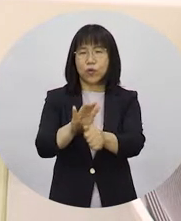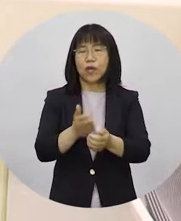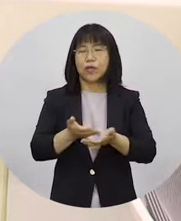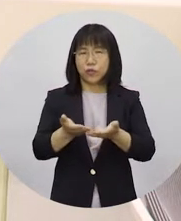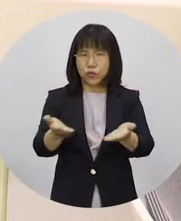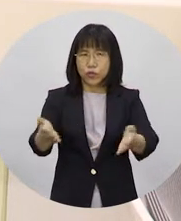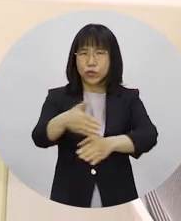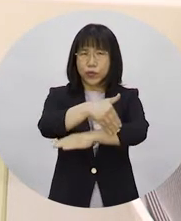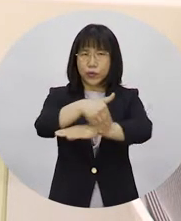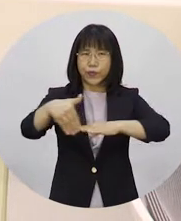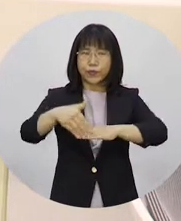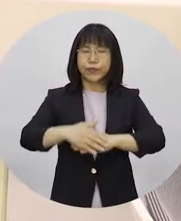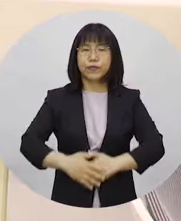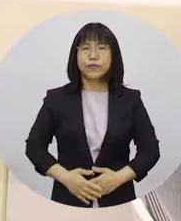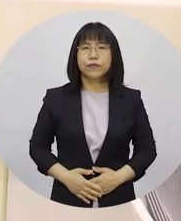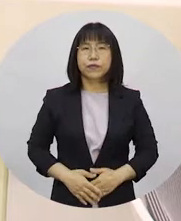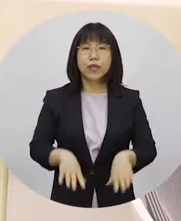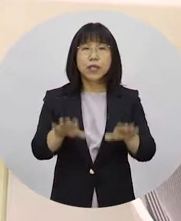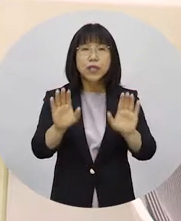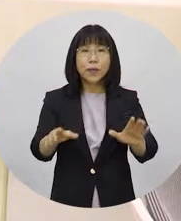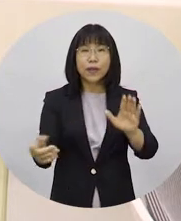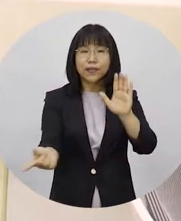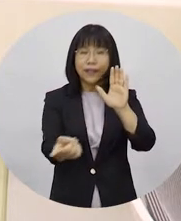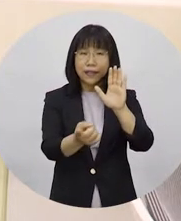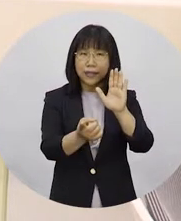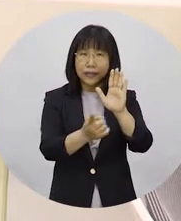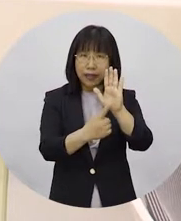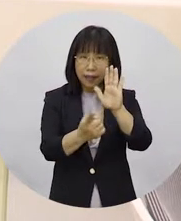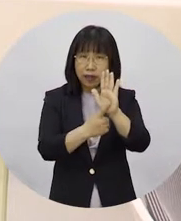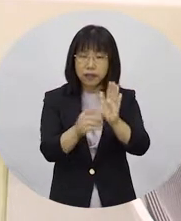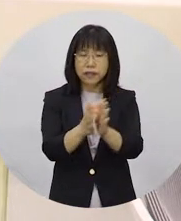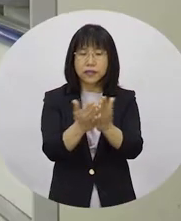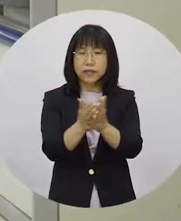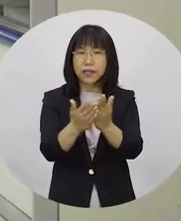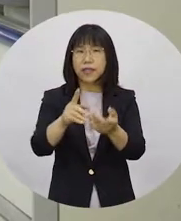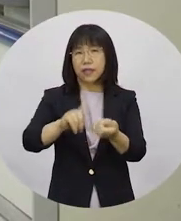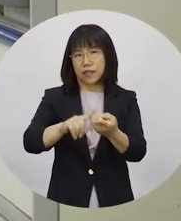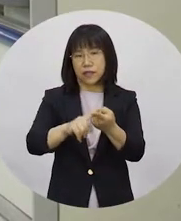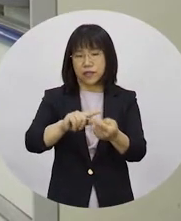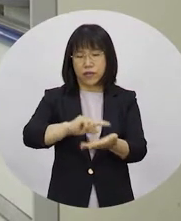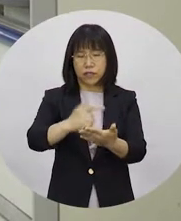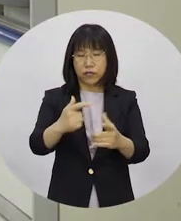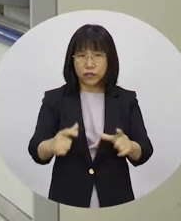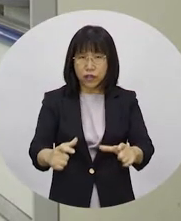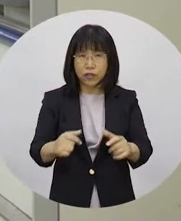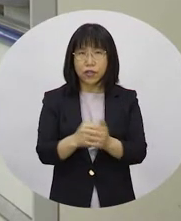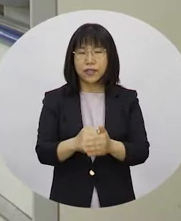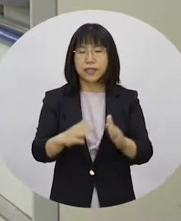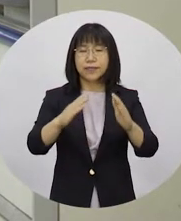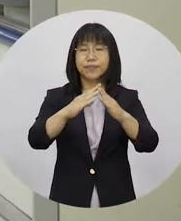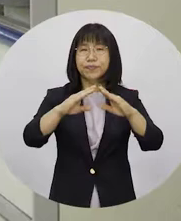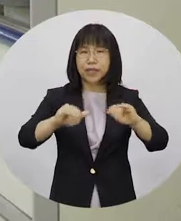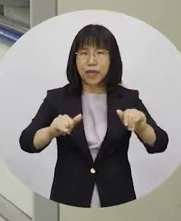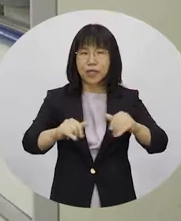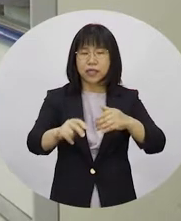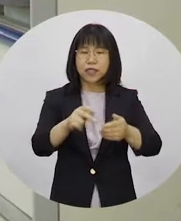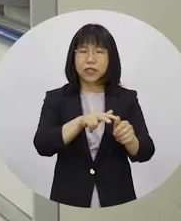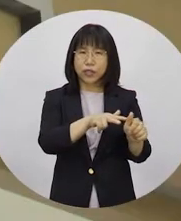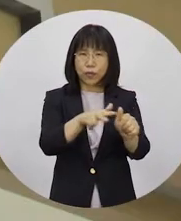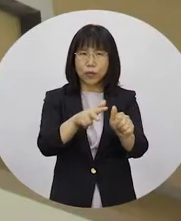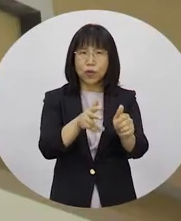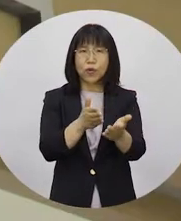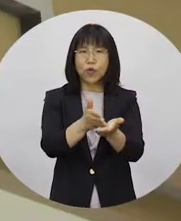보호와 건전한 중개문화 조성에 최선을 다하겠습니다. 이번 가이드북에 대한 자세한 사항은